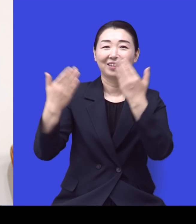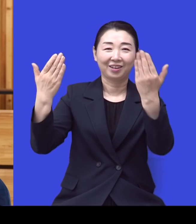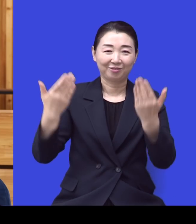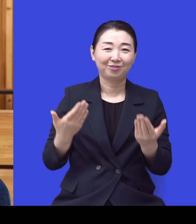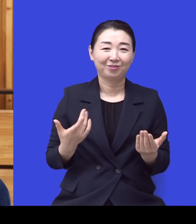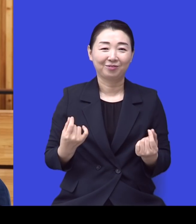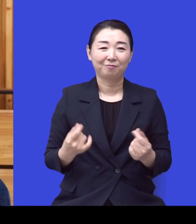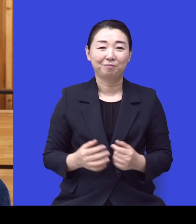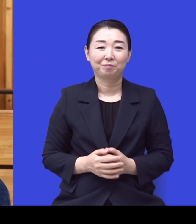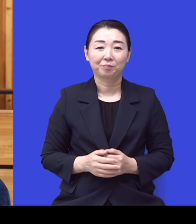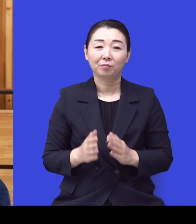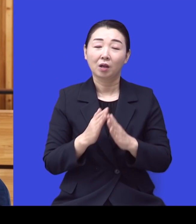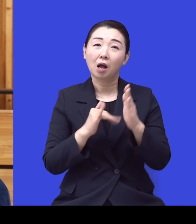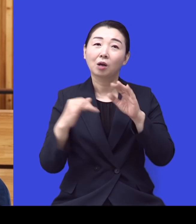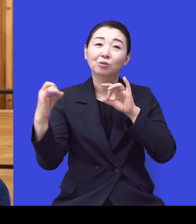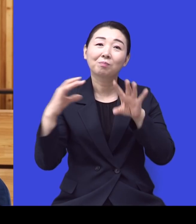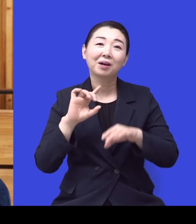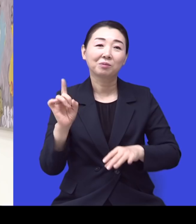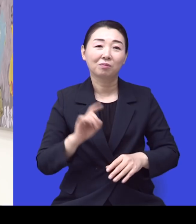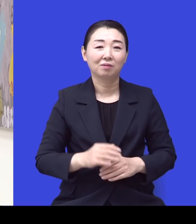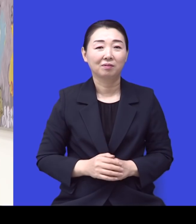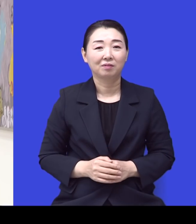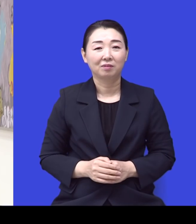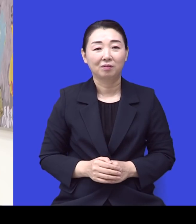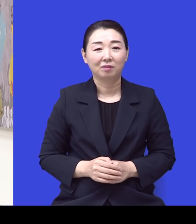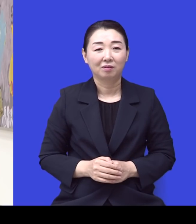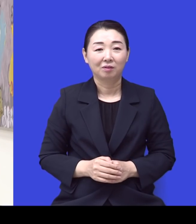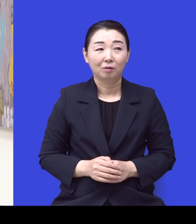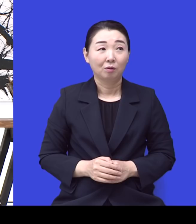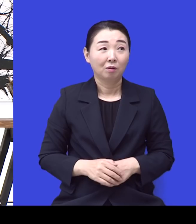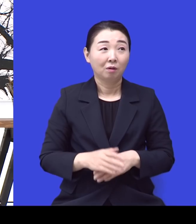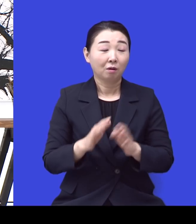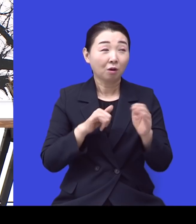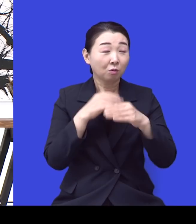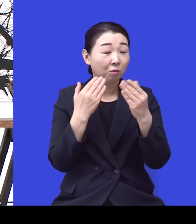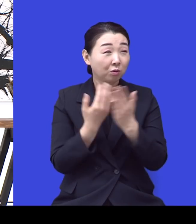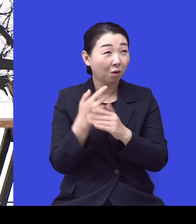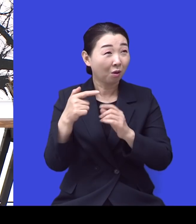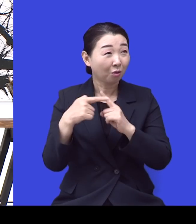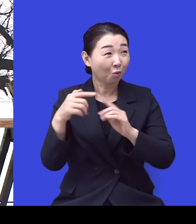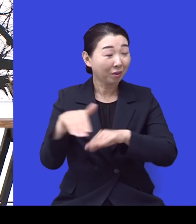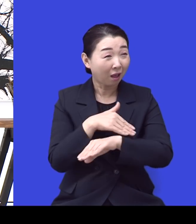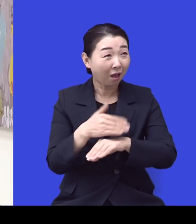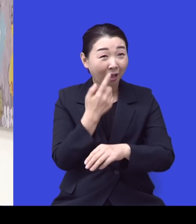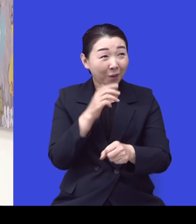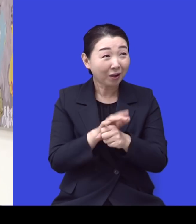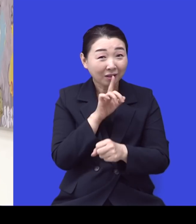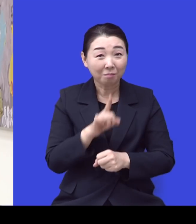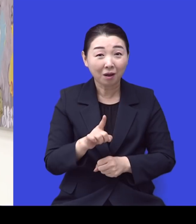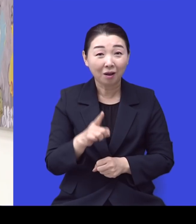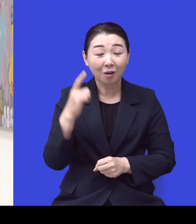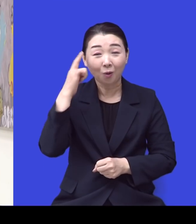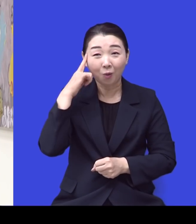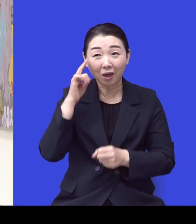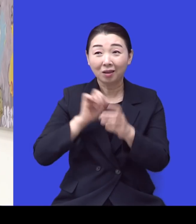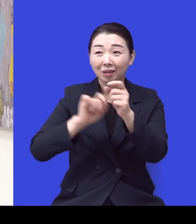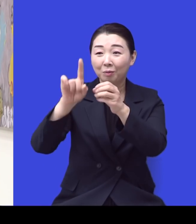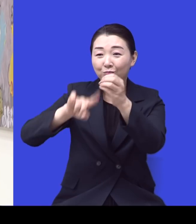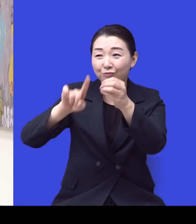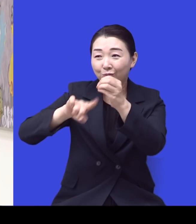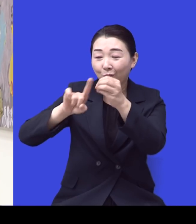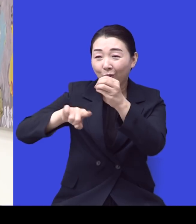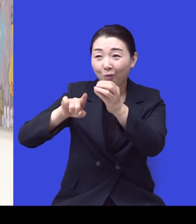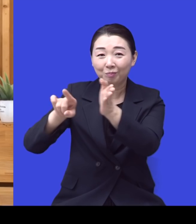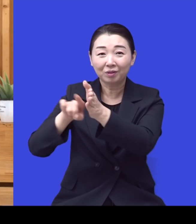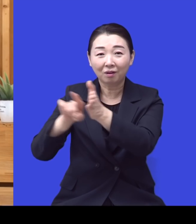것 같아요. 아니 가족들의 반응은 어땠을까요? 이렇게 너무 황당해하셨죠. 그죠. 그러니까 대번에 상상도 우리 못하시죠. 집은 불교 귀신을 섬기고